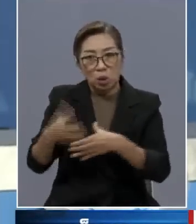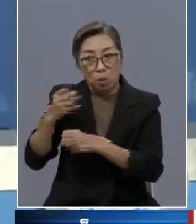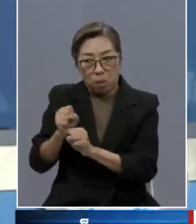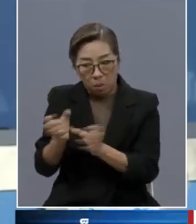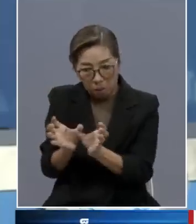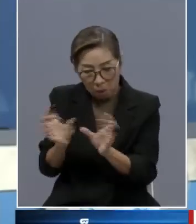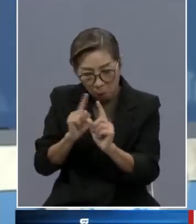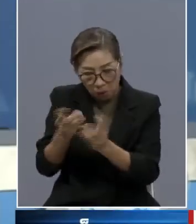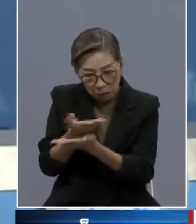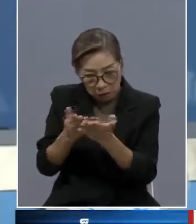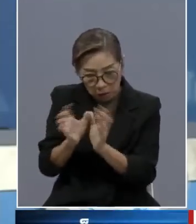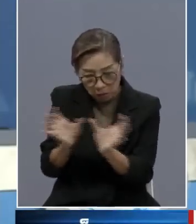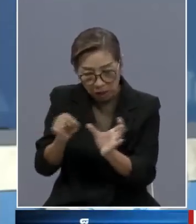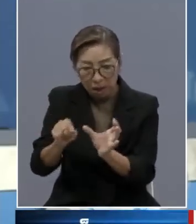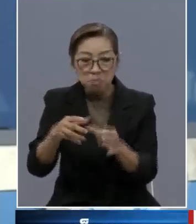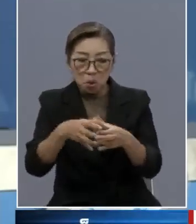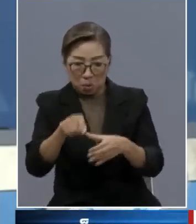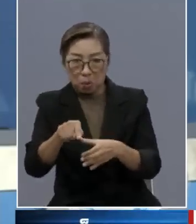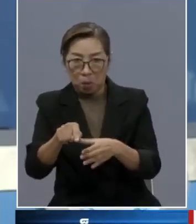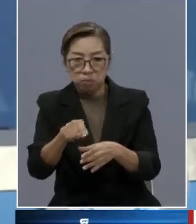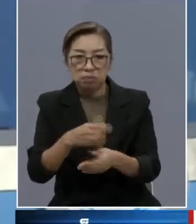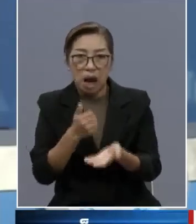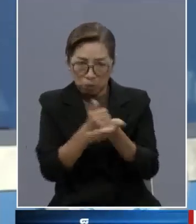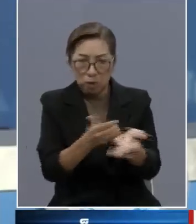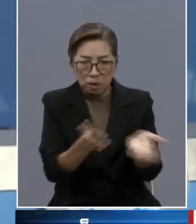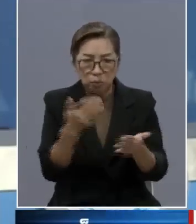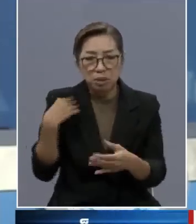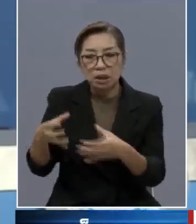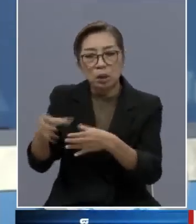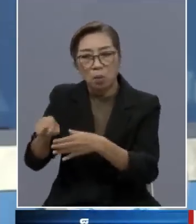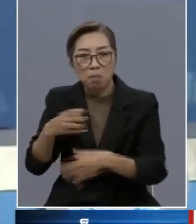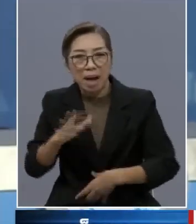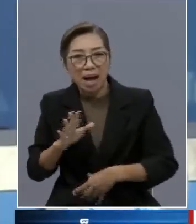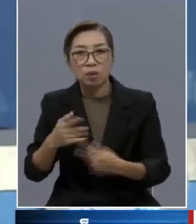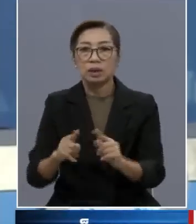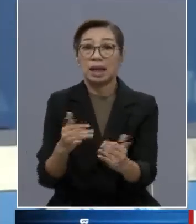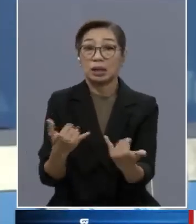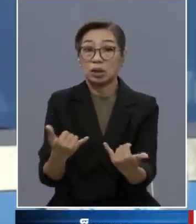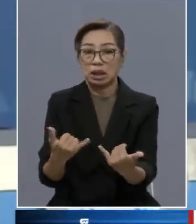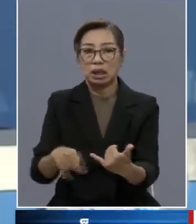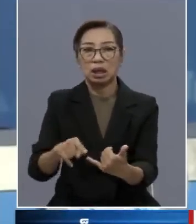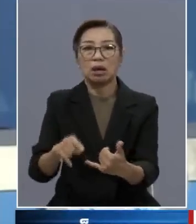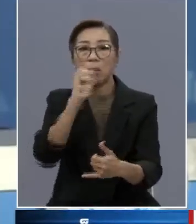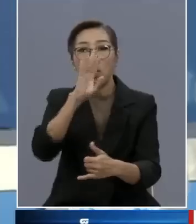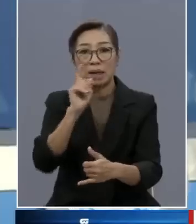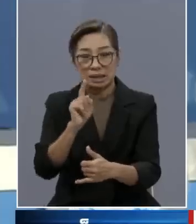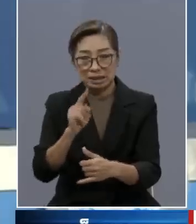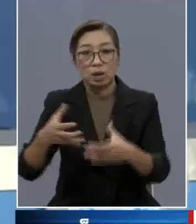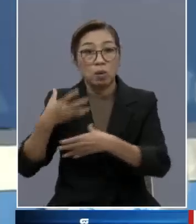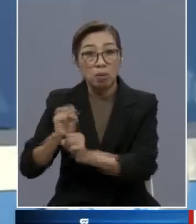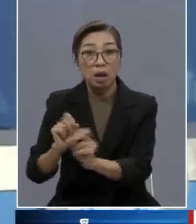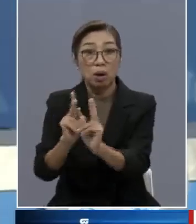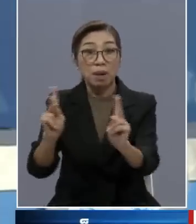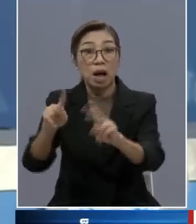ในช่วงที่ผ่านมาว่าส่วนหนึ่งก็จะไปสนับสนุนในทางก้าวไกลในส่วนนั้นปรากฏว่าตอนนี้เนี่ยคุณราเมศบอกว่าในพรรคเนี่ยยังไม่มีการประชุมกรรมการบริหารพรรคพิจาร